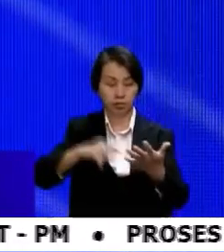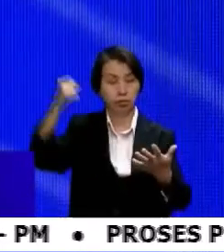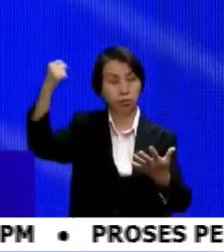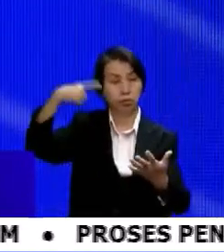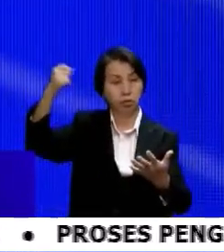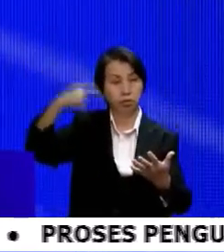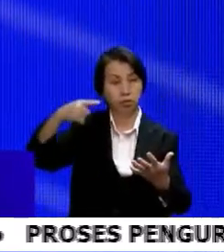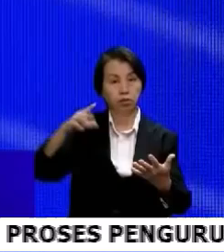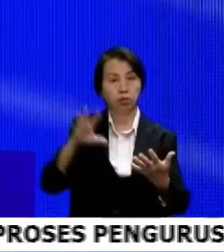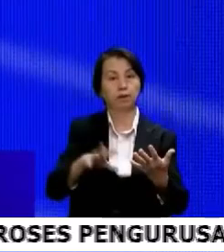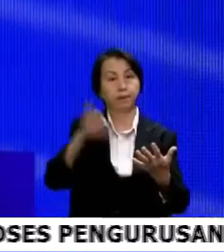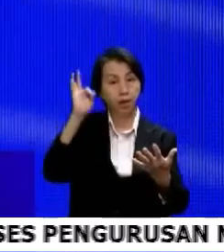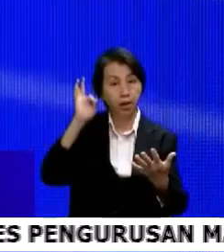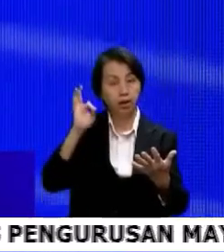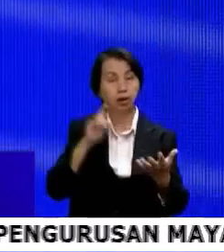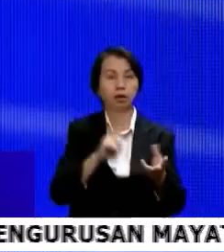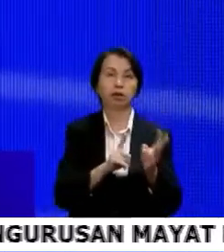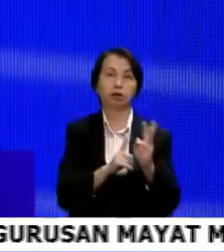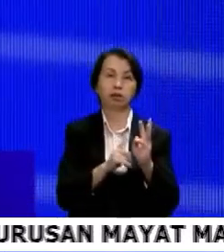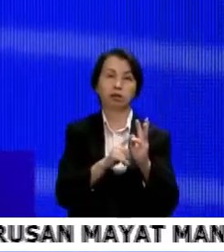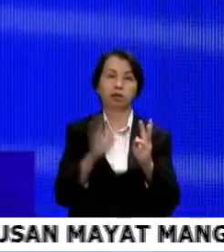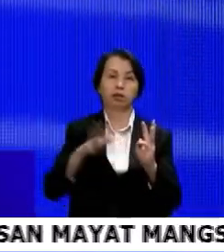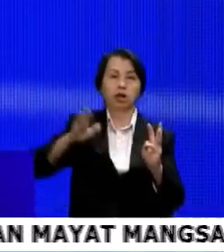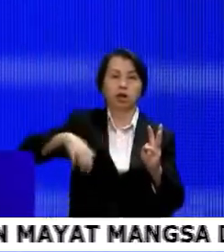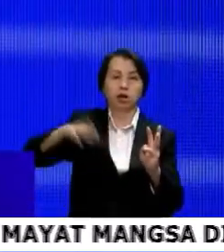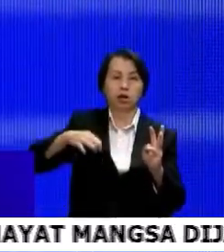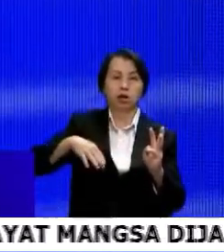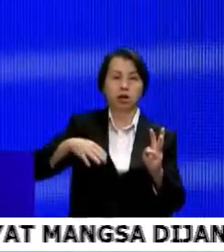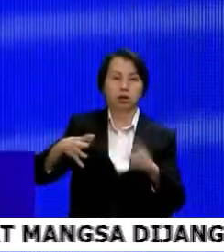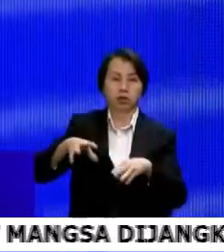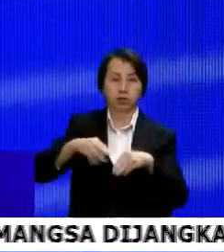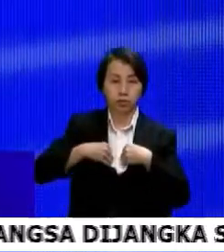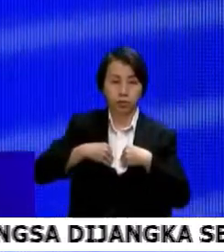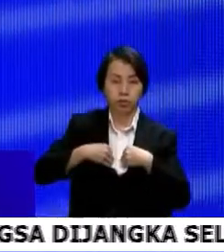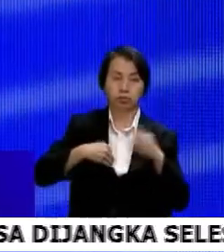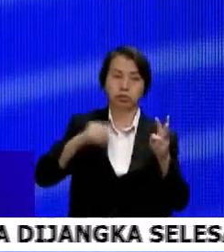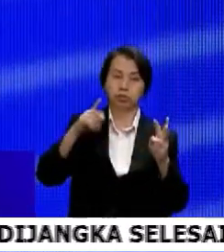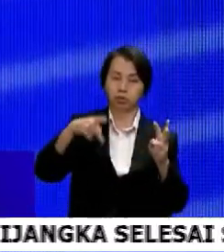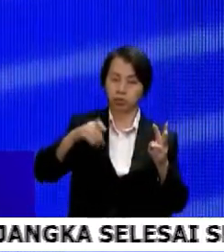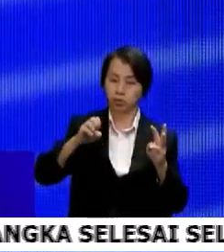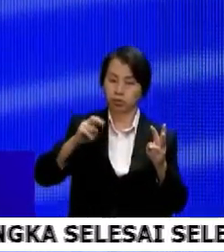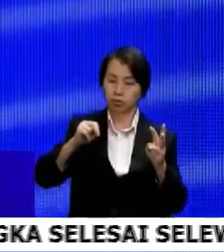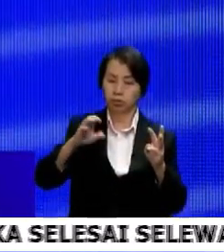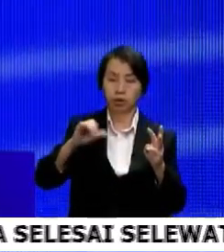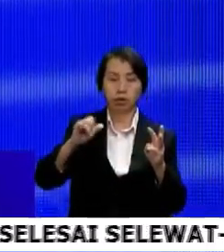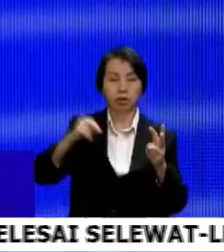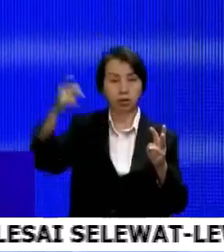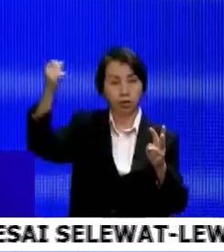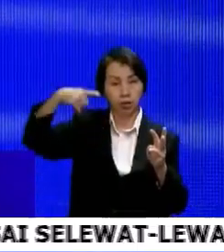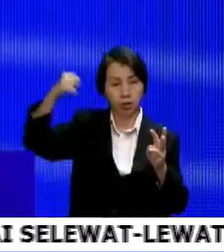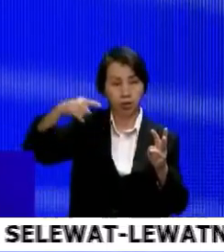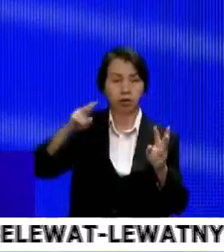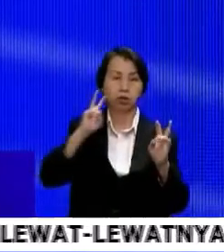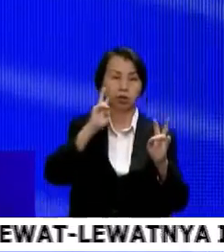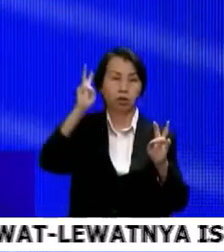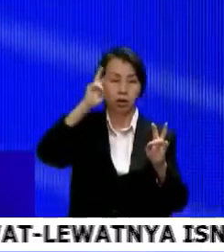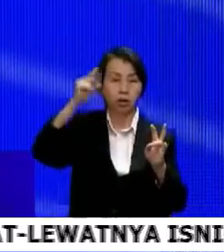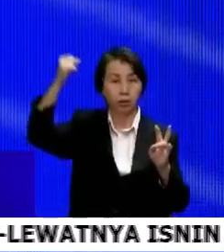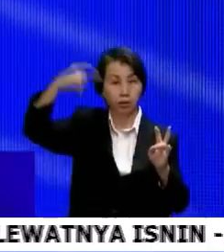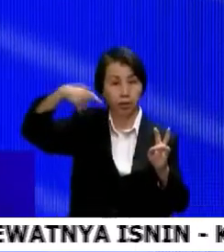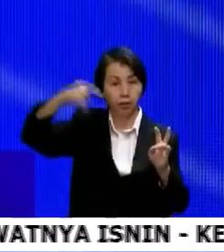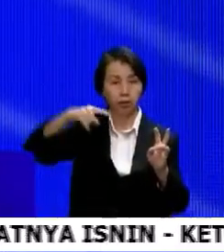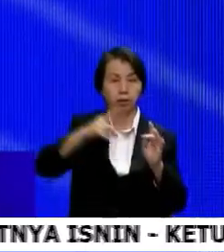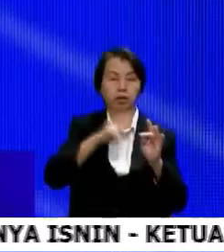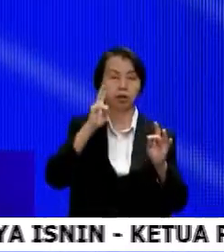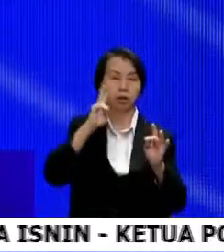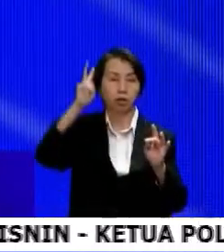bersara pilihan dan belum menerima pencen, veteran berpencen serta